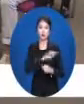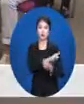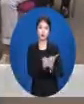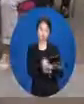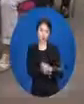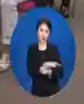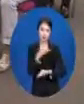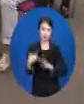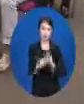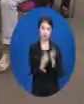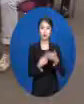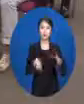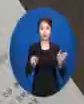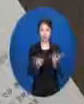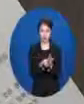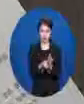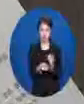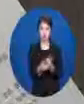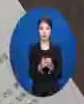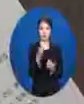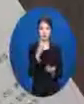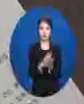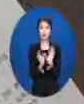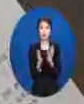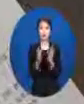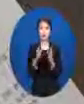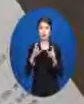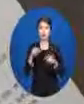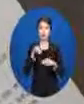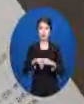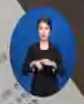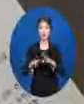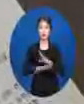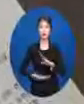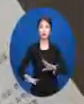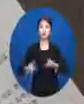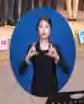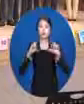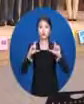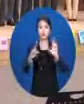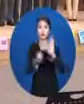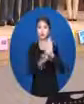것이라며 천안시 국회의원 선거구 증설 공동선언문을 발표했습니다.